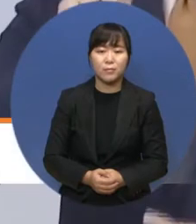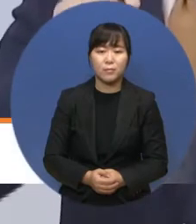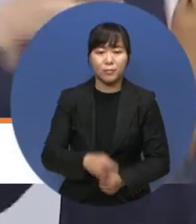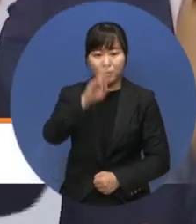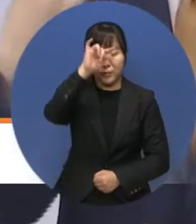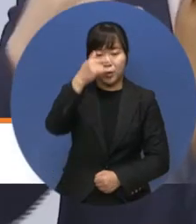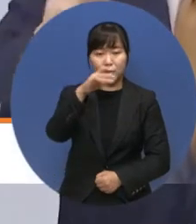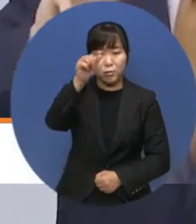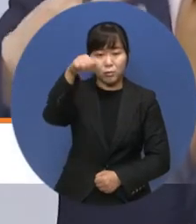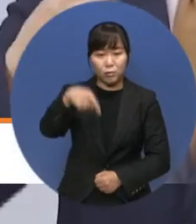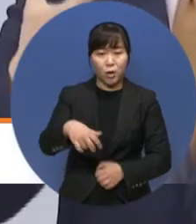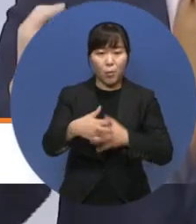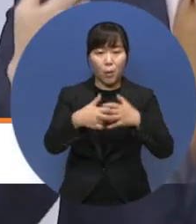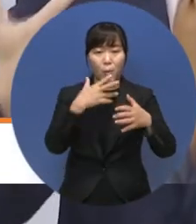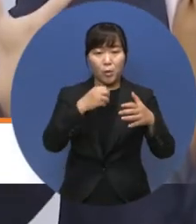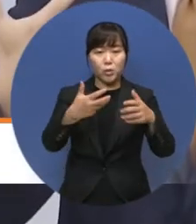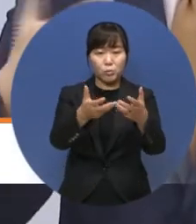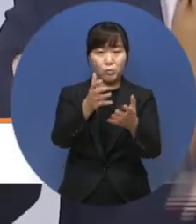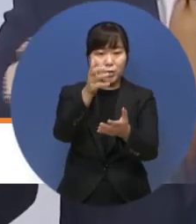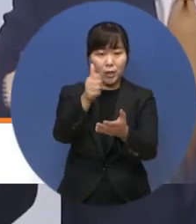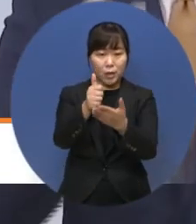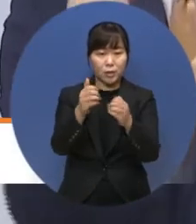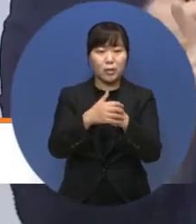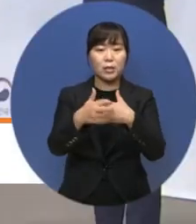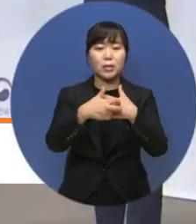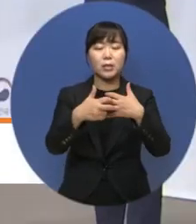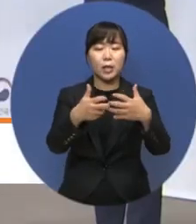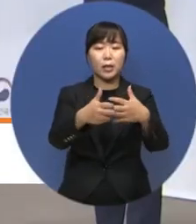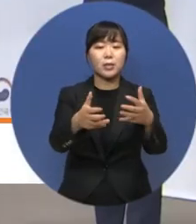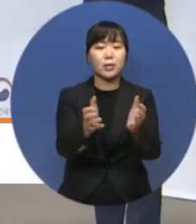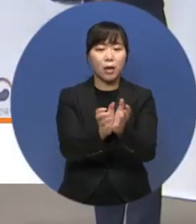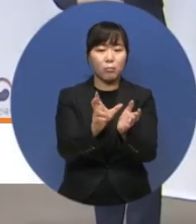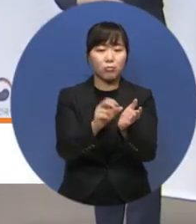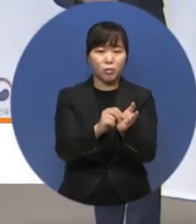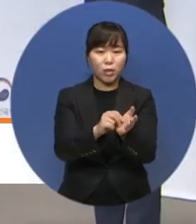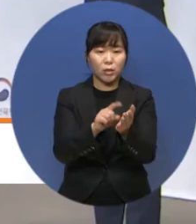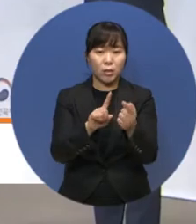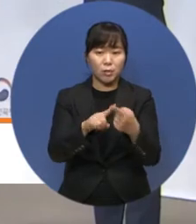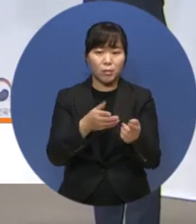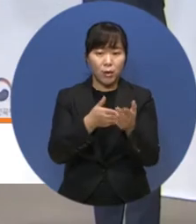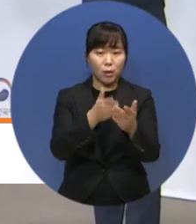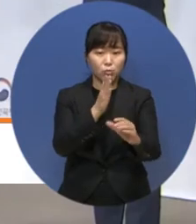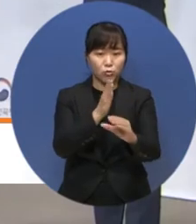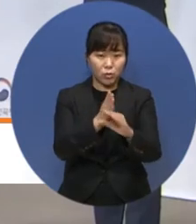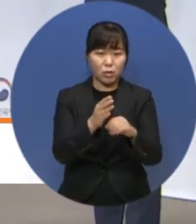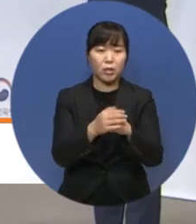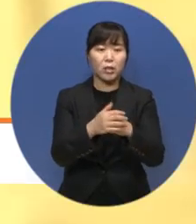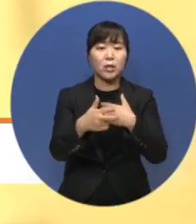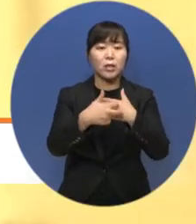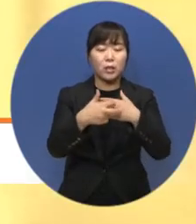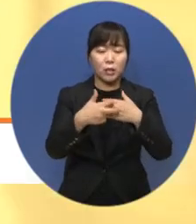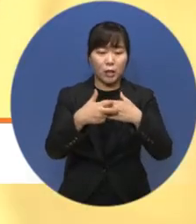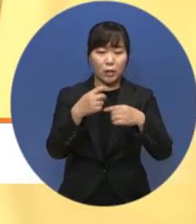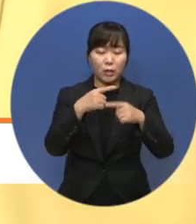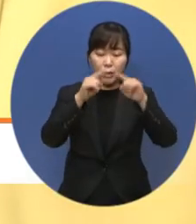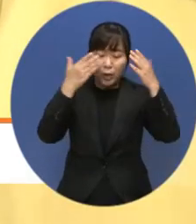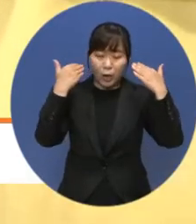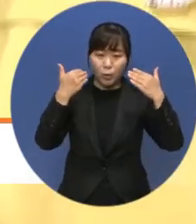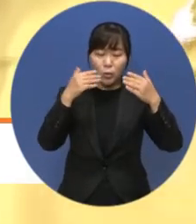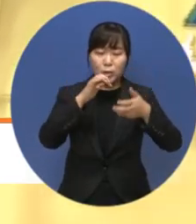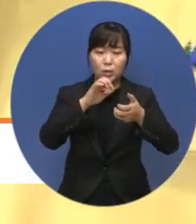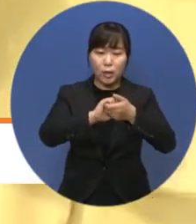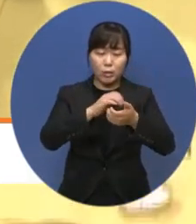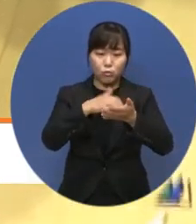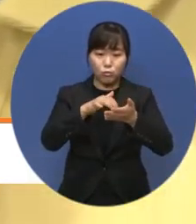박능후 보건복지부 장관이 의사단체가 문제를 제기하고 있는 의과대학 정원 확대와 공공의대 신설에